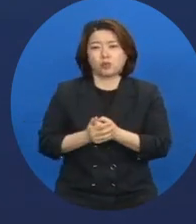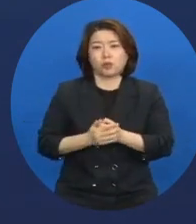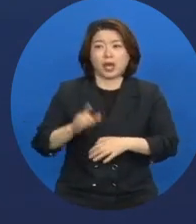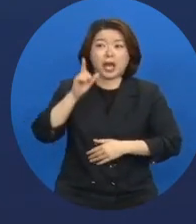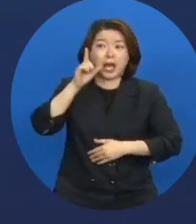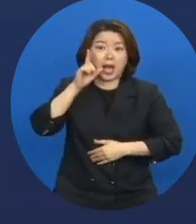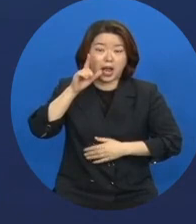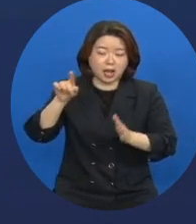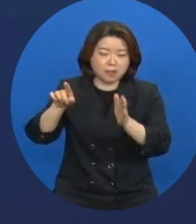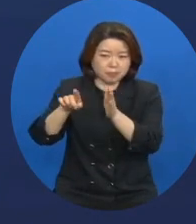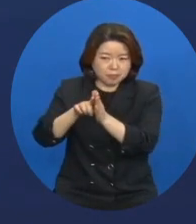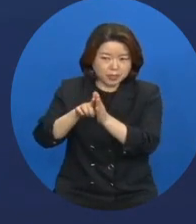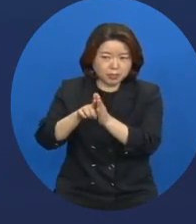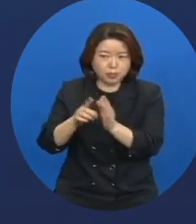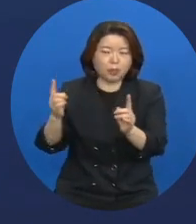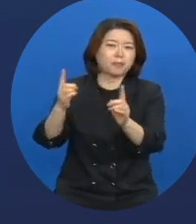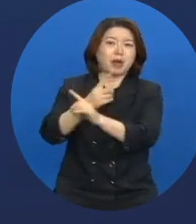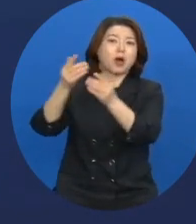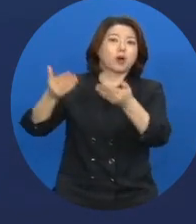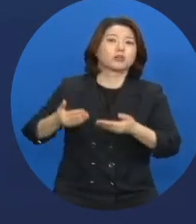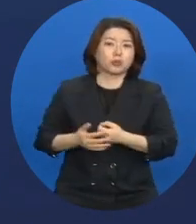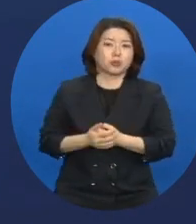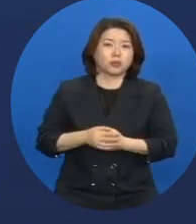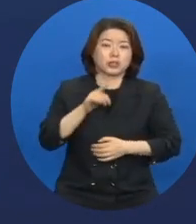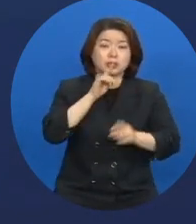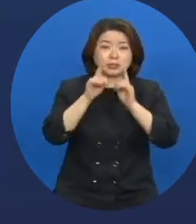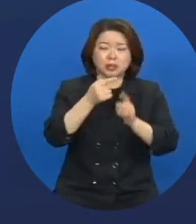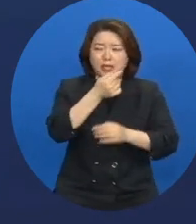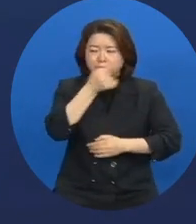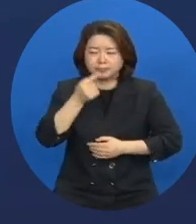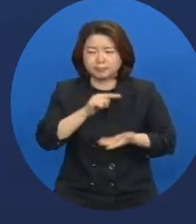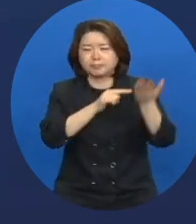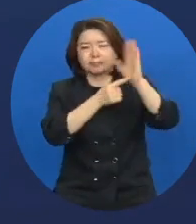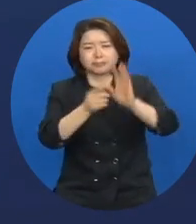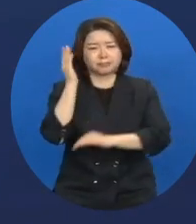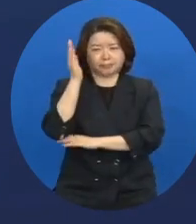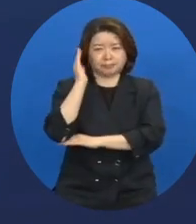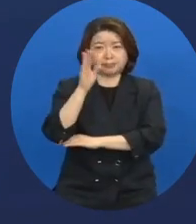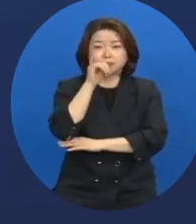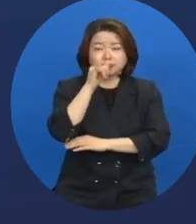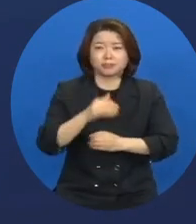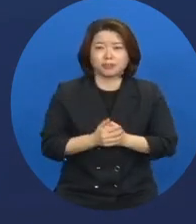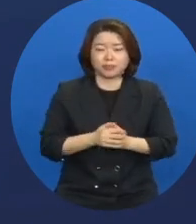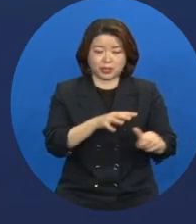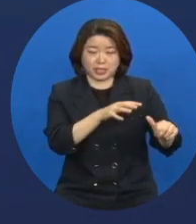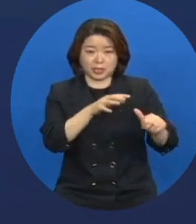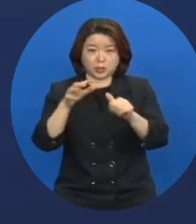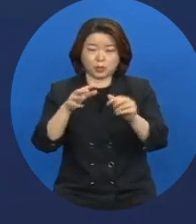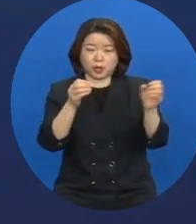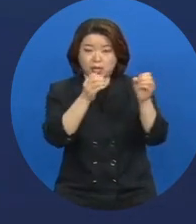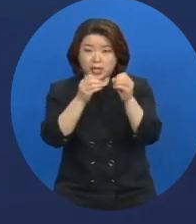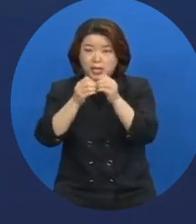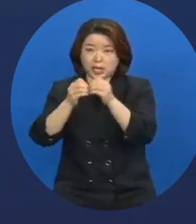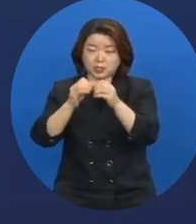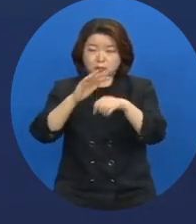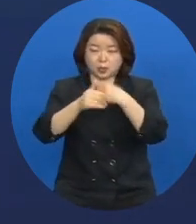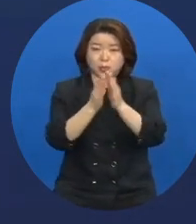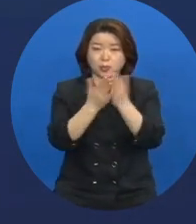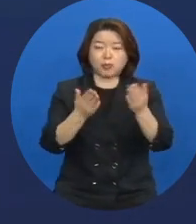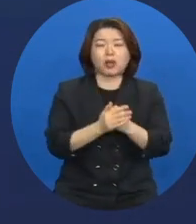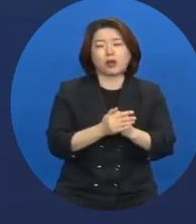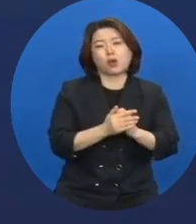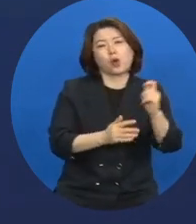믿음으로 세우신다. 그 말씀을 증거하셨어요. 그때 인용한 성경 구절이 고린도후서